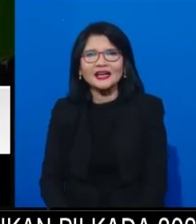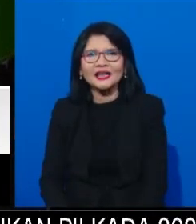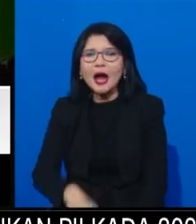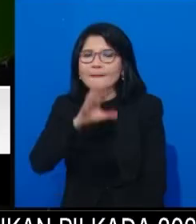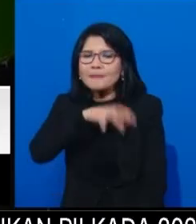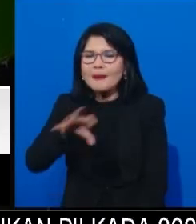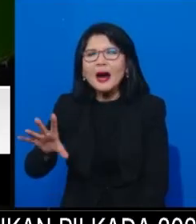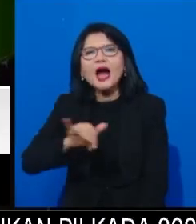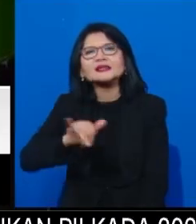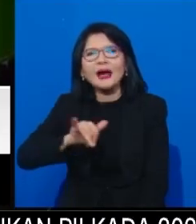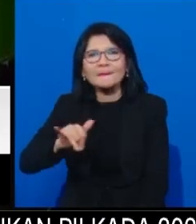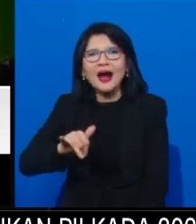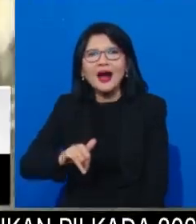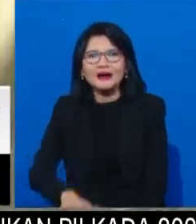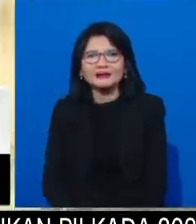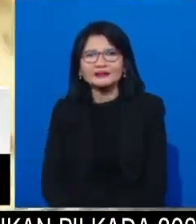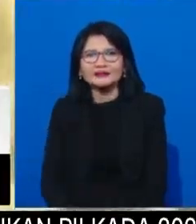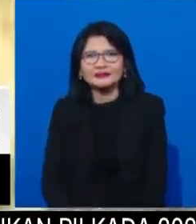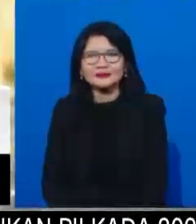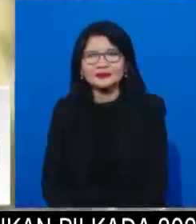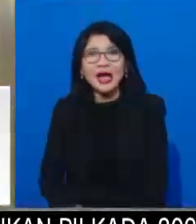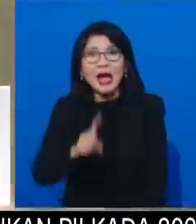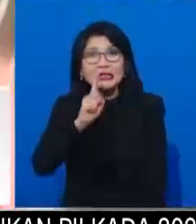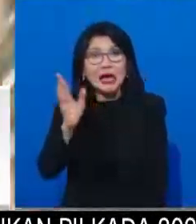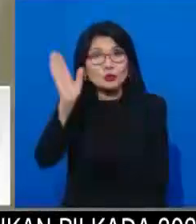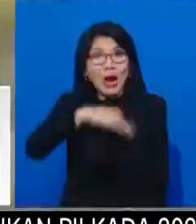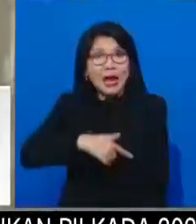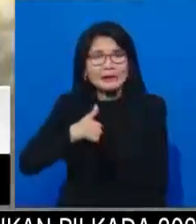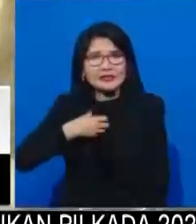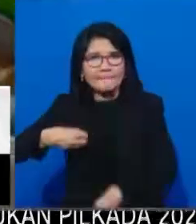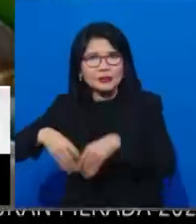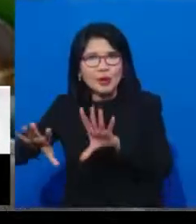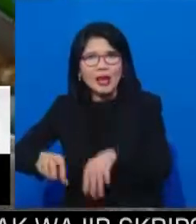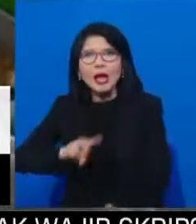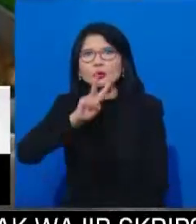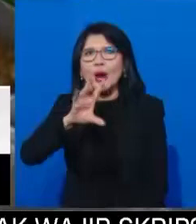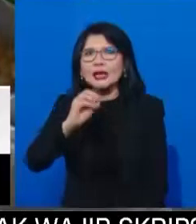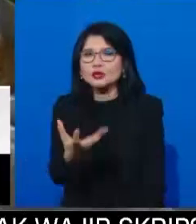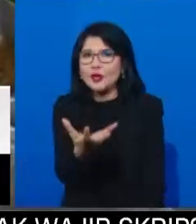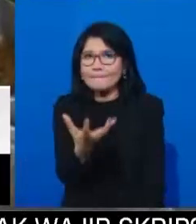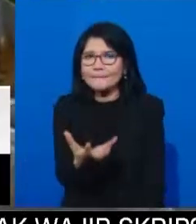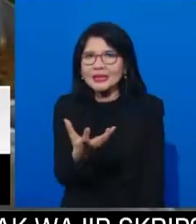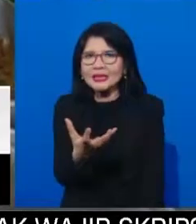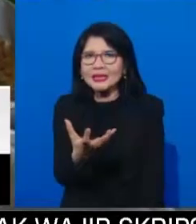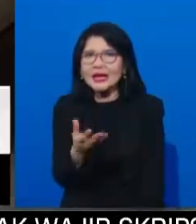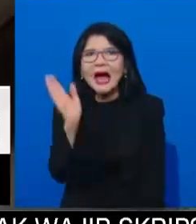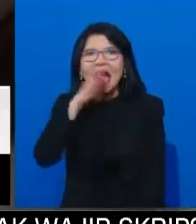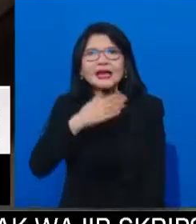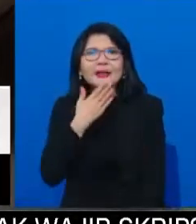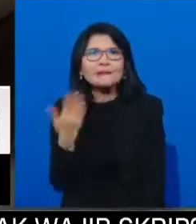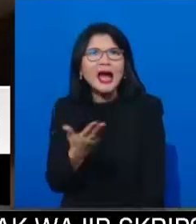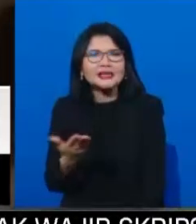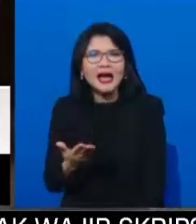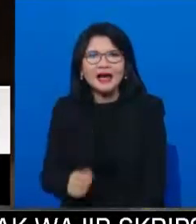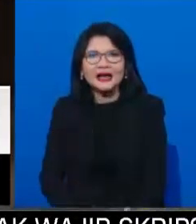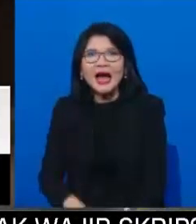cuman supaya lebih bervariasi. Dalam sehari, kedai ini bisa menjual sekitar 200 porsi Mie Yamin di hari biasa. Sementara